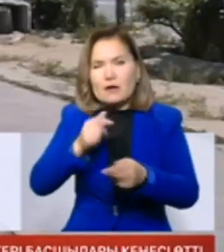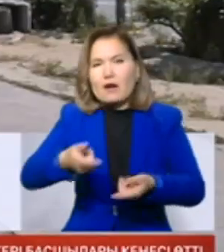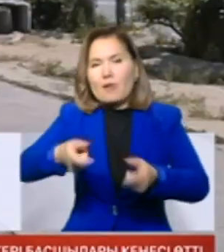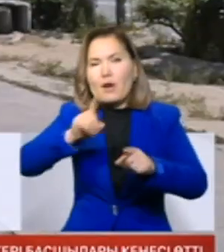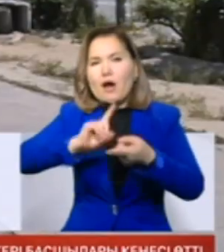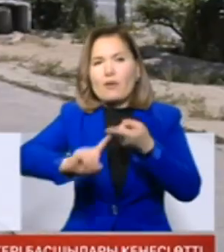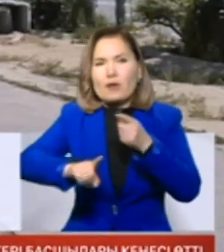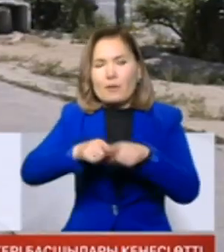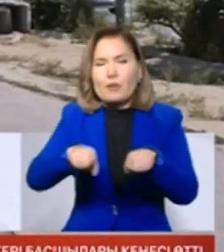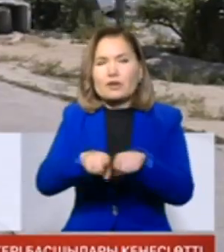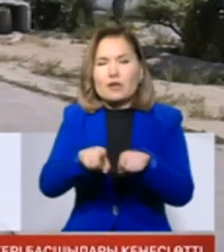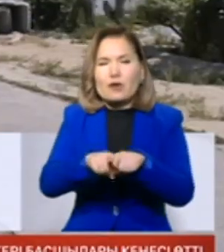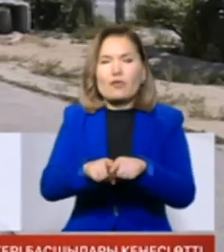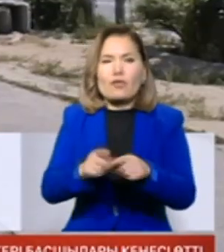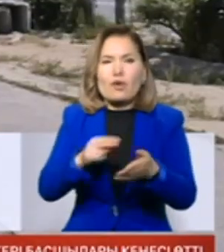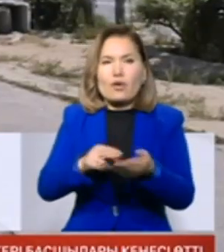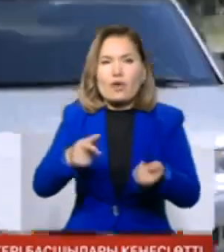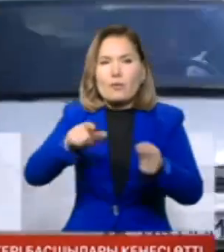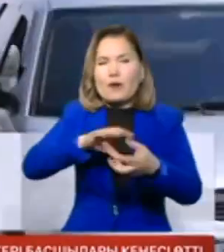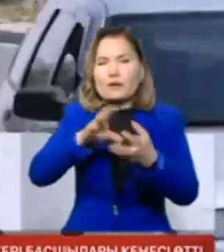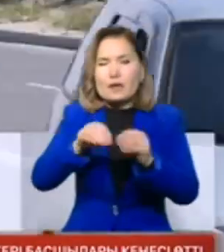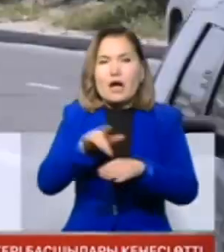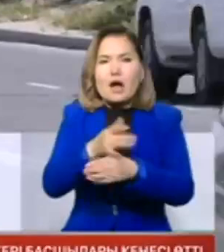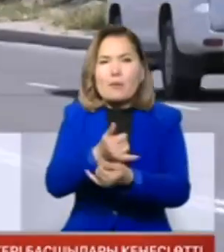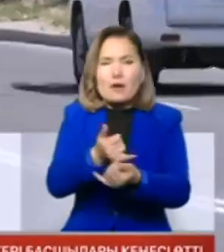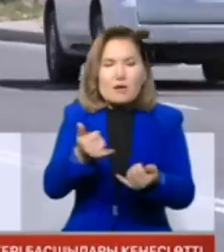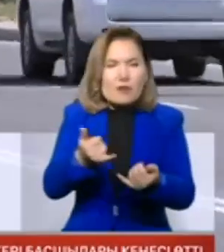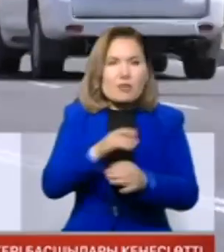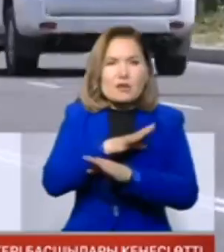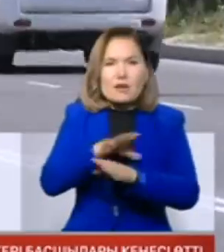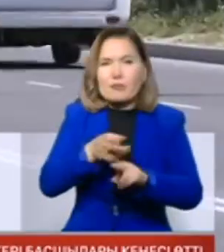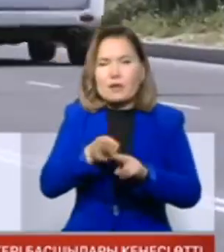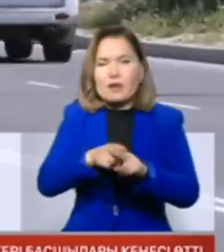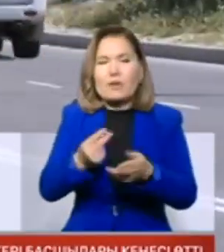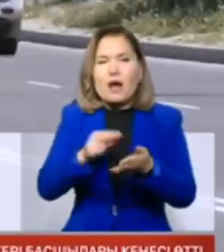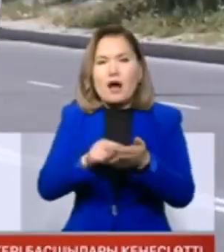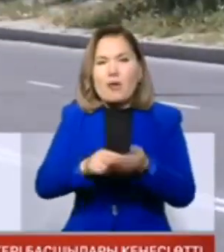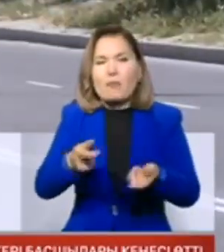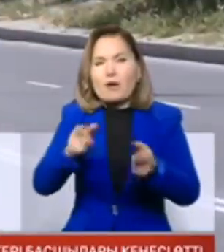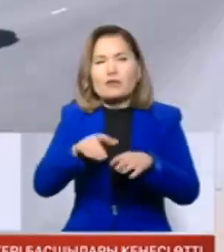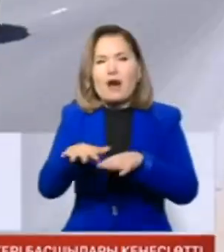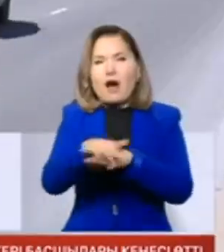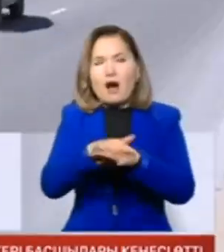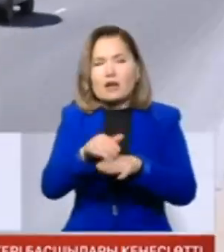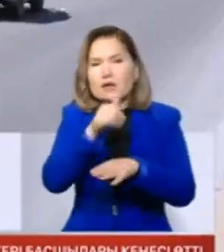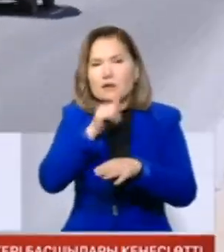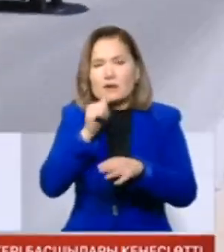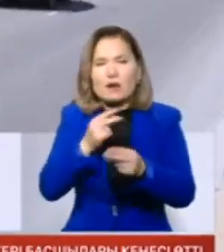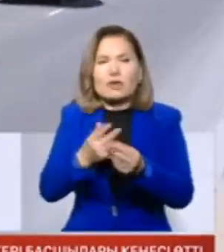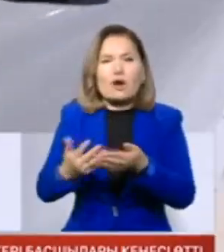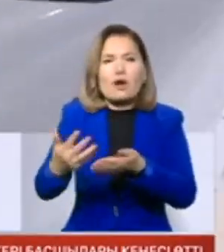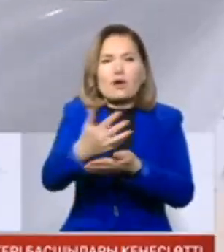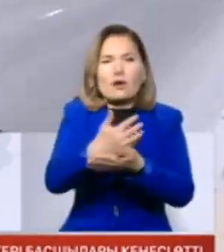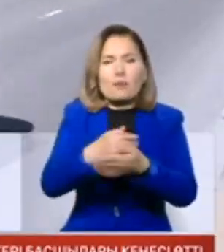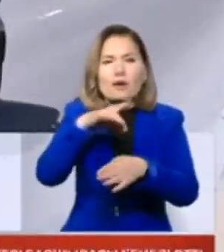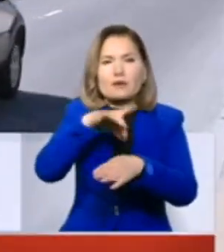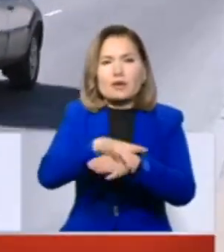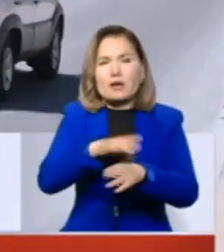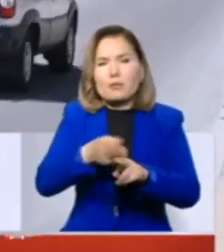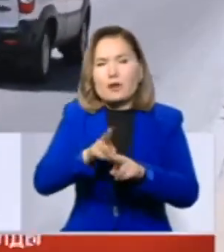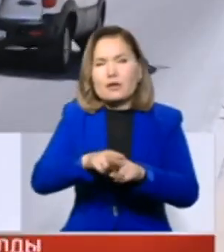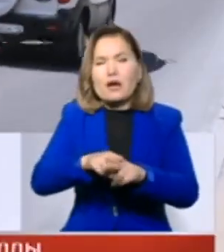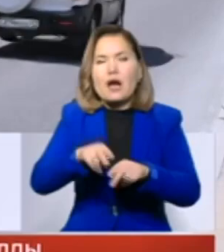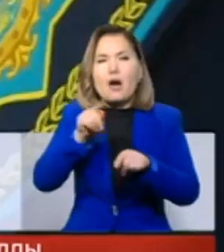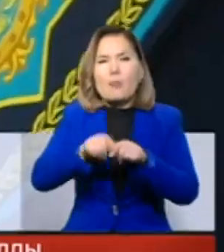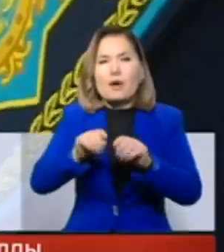есептегені анықталып отыр. Яғни олар қызмет көрсетілмеген күндер үшін де халықтан қаражат алып отырған. Құзырлы органның қадағалау